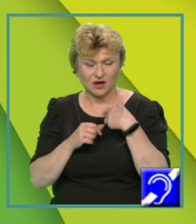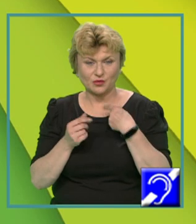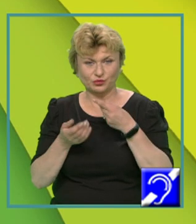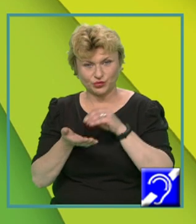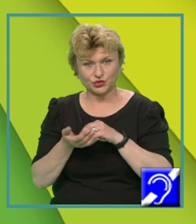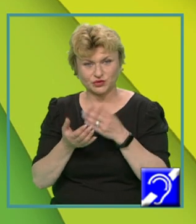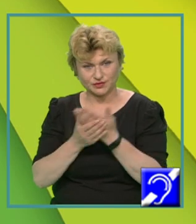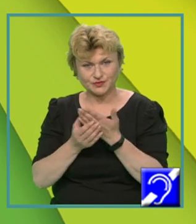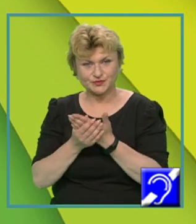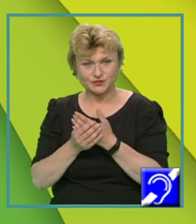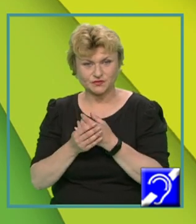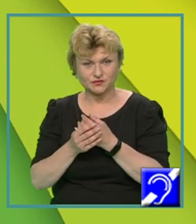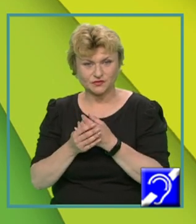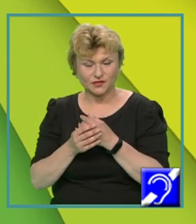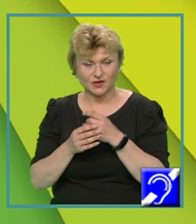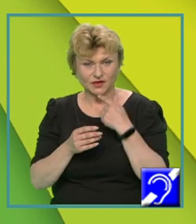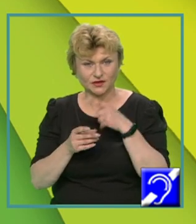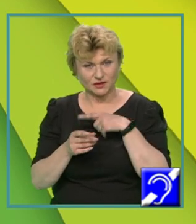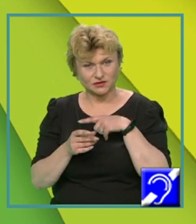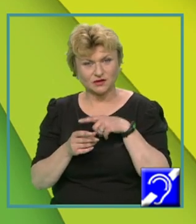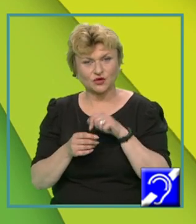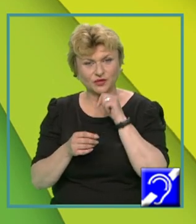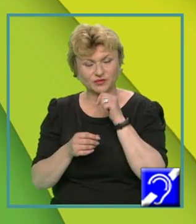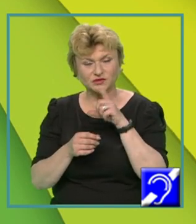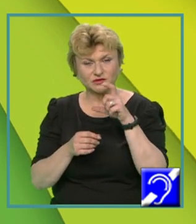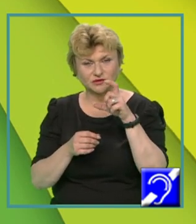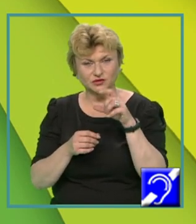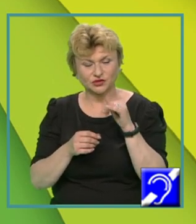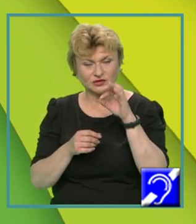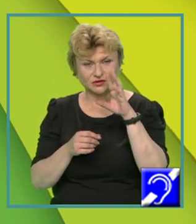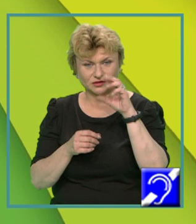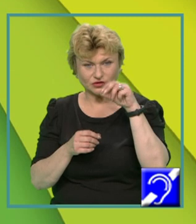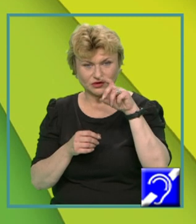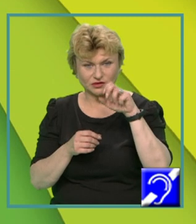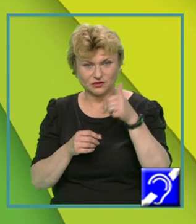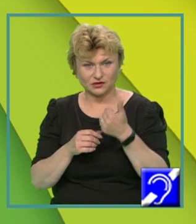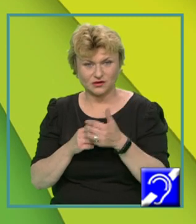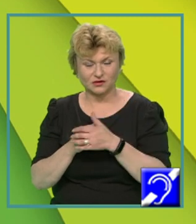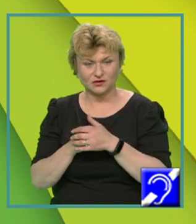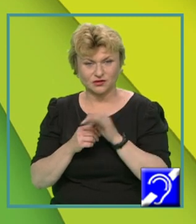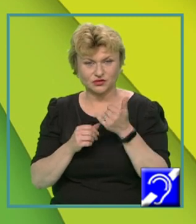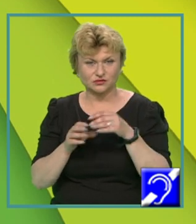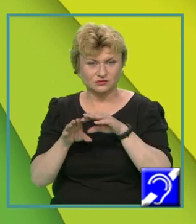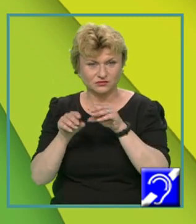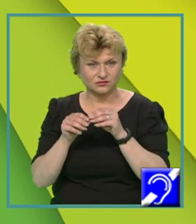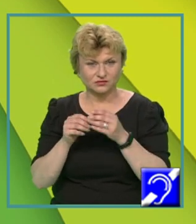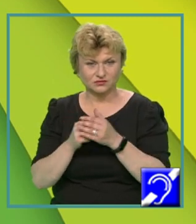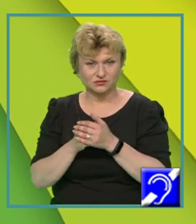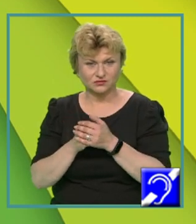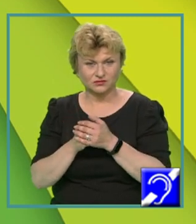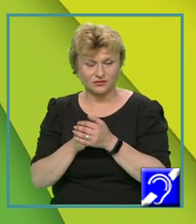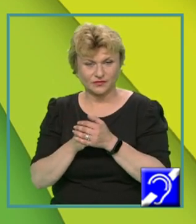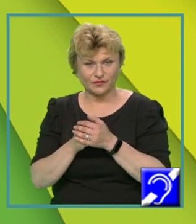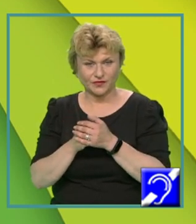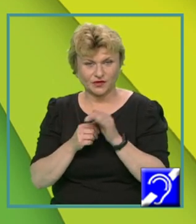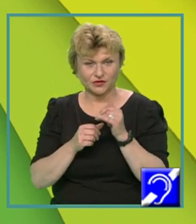o citozină, guanina este complementară cu citozina, citozina doar cu guanina, la adenină am pus o timină, iar la timină